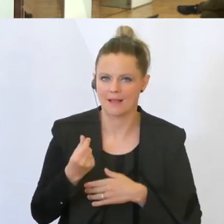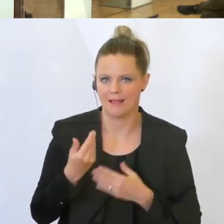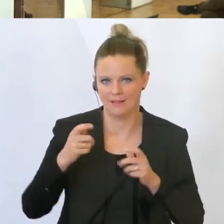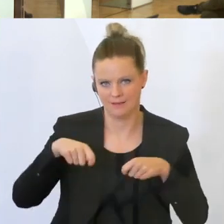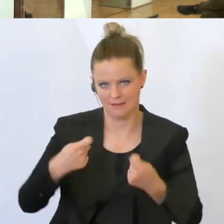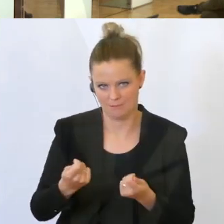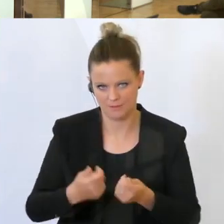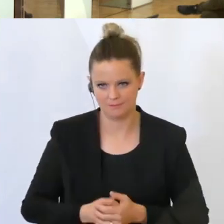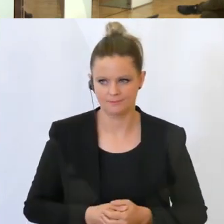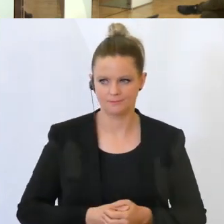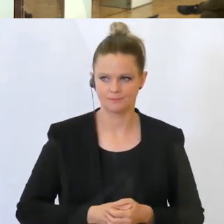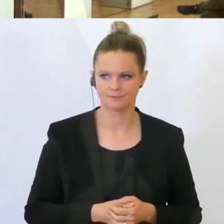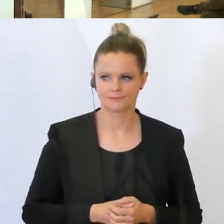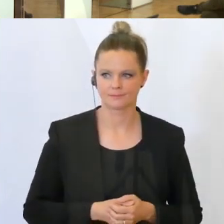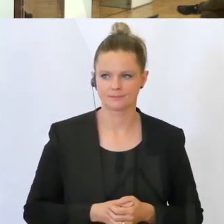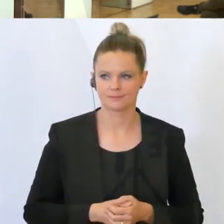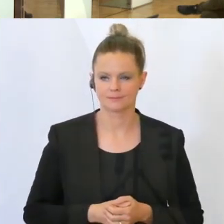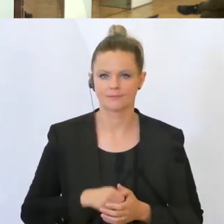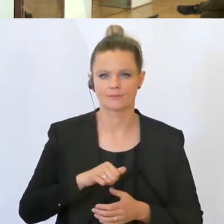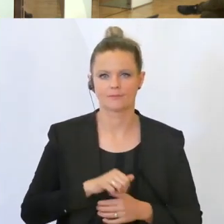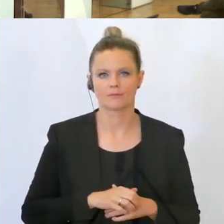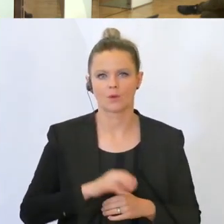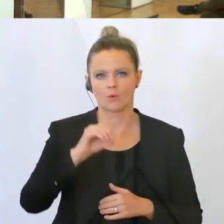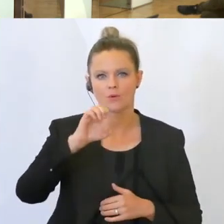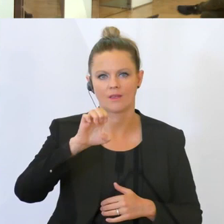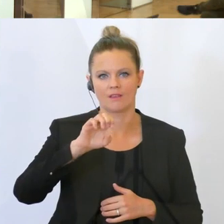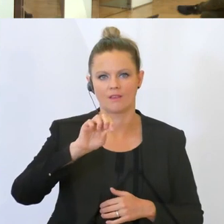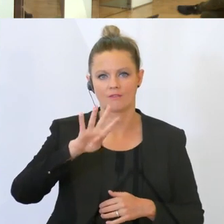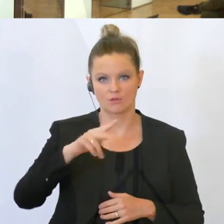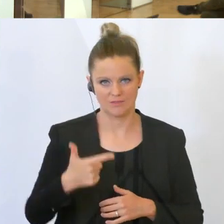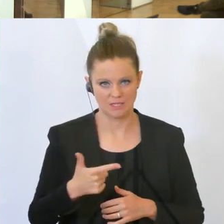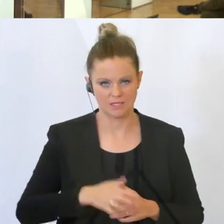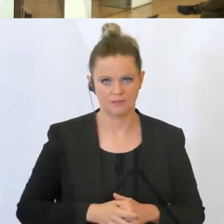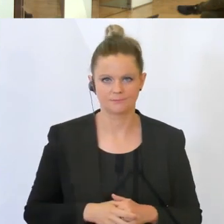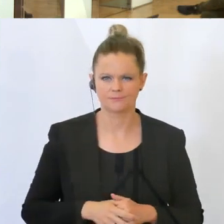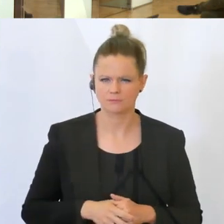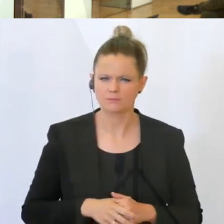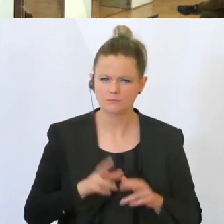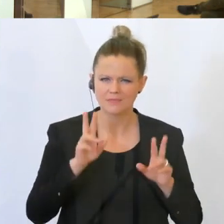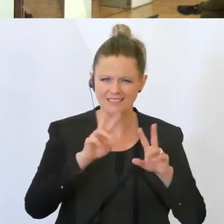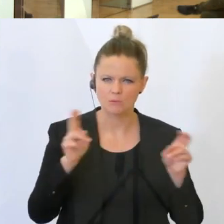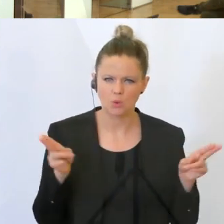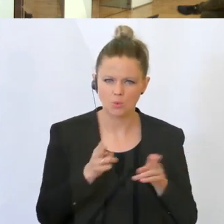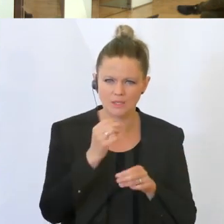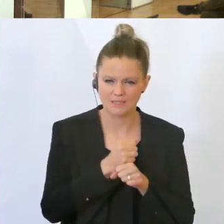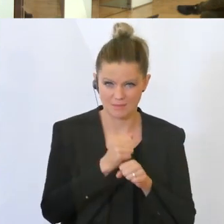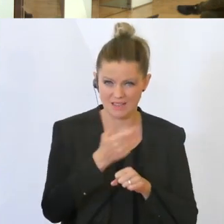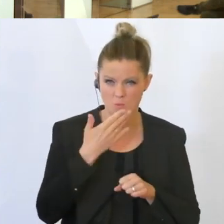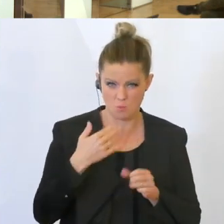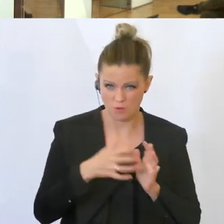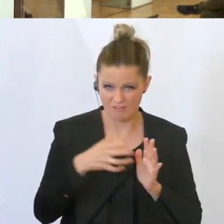von Ö24, bitte. Noch eine Frage zur Kurzarbeit, wenn ich das richtig verstanden habe. Sie möchten sie verlängern. Wann wird